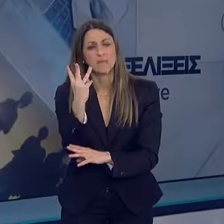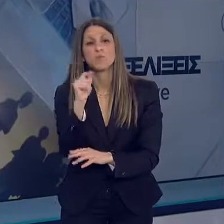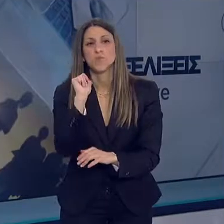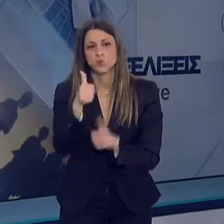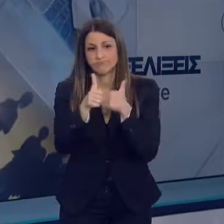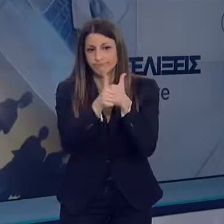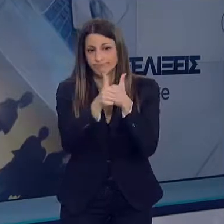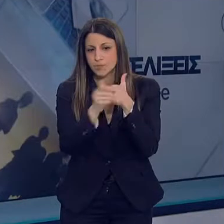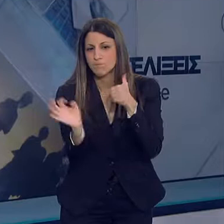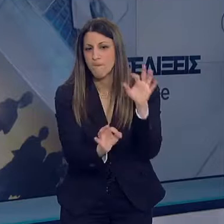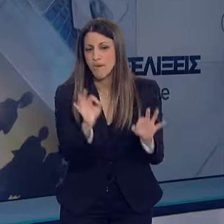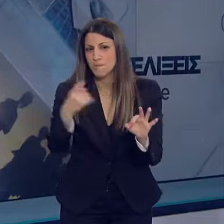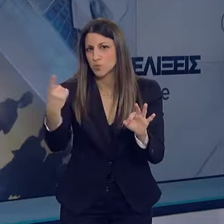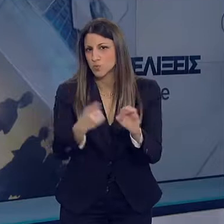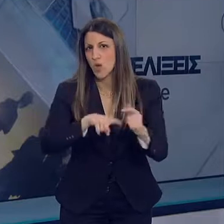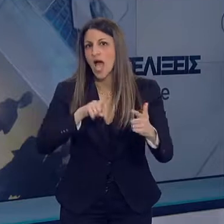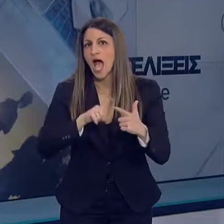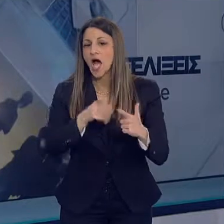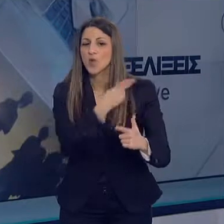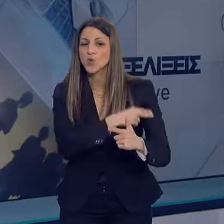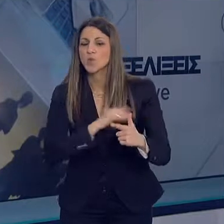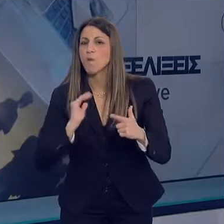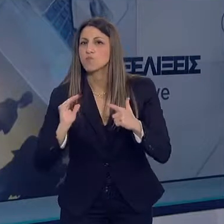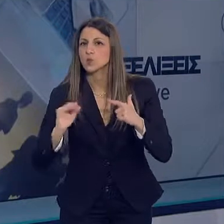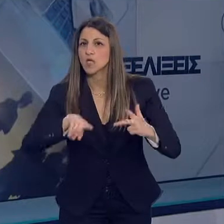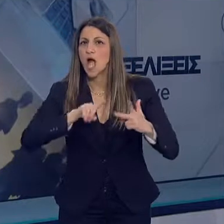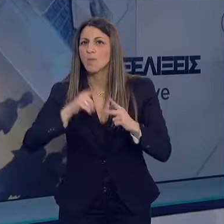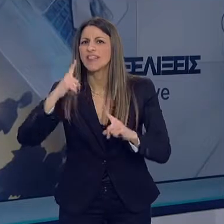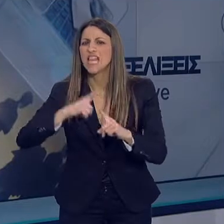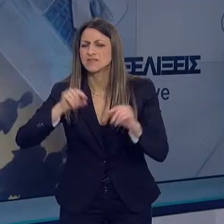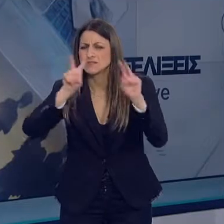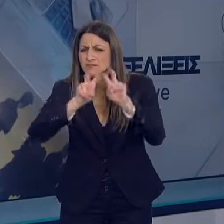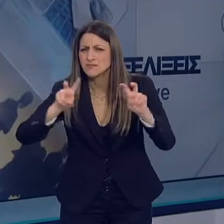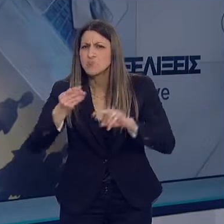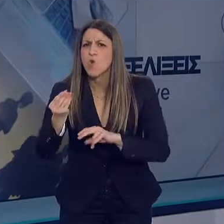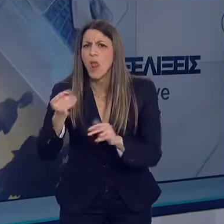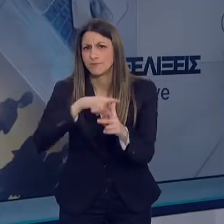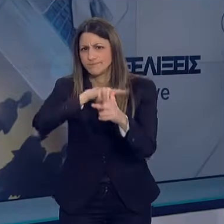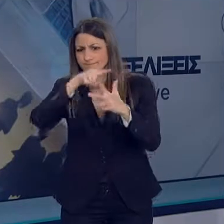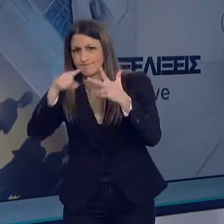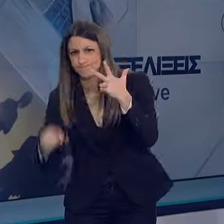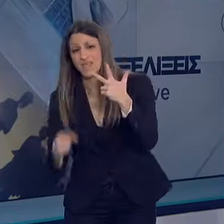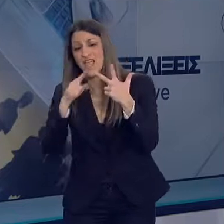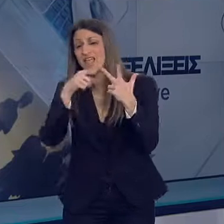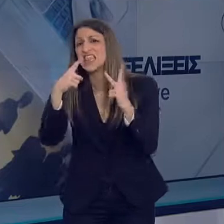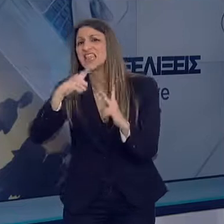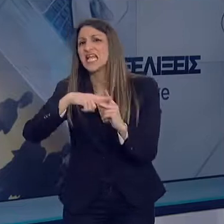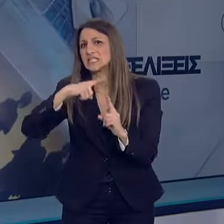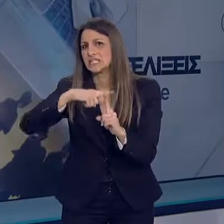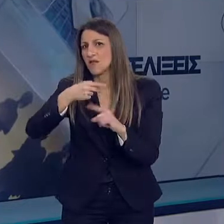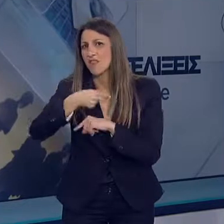επιτήρηση, θωράκιση των συστημάτων υγείας, ευρεία διενέργεια τεστ. Ως προς την υπόθεση των τεστ, πού